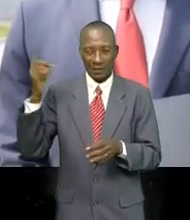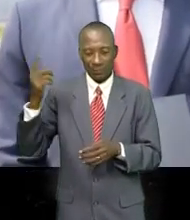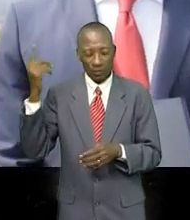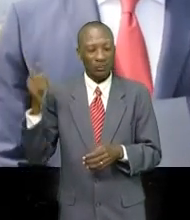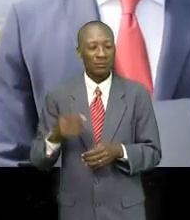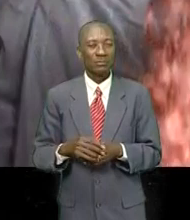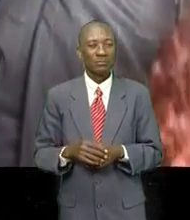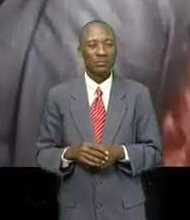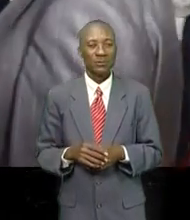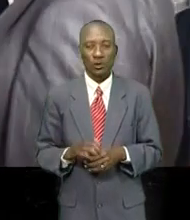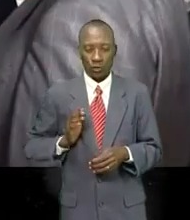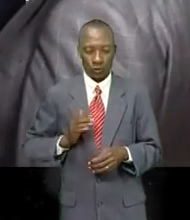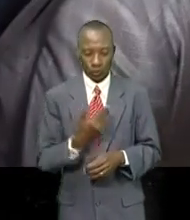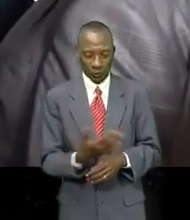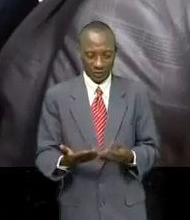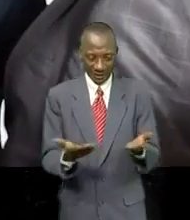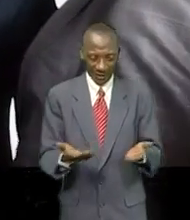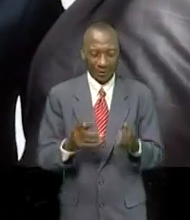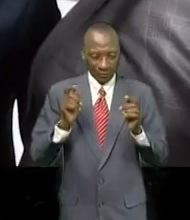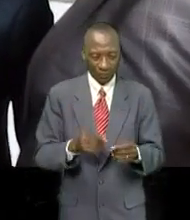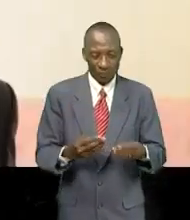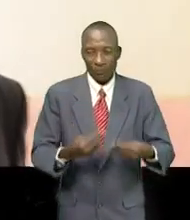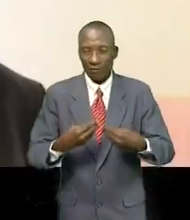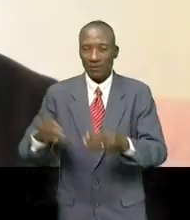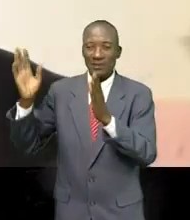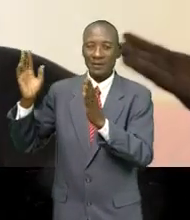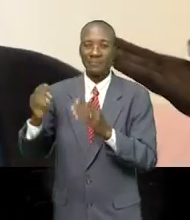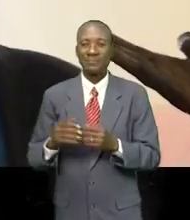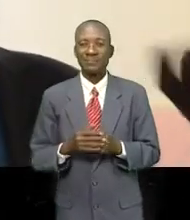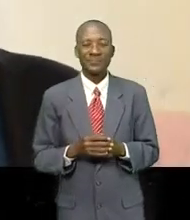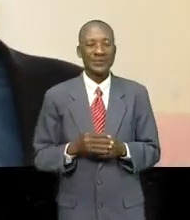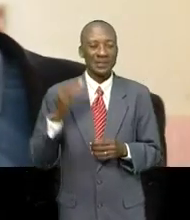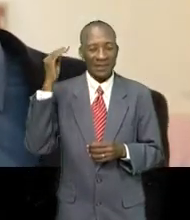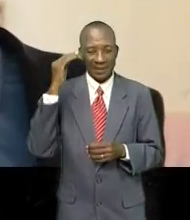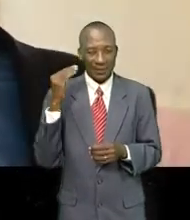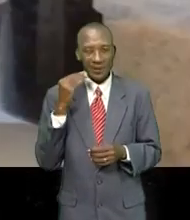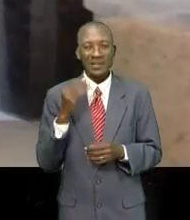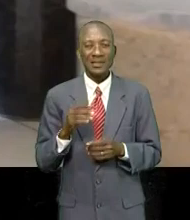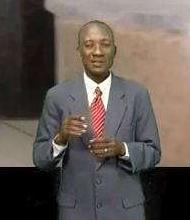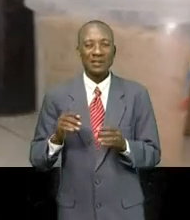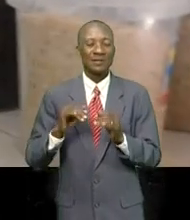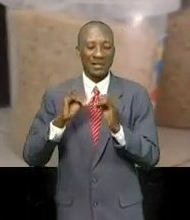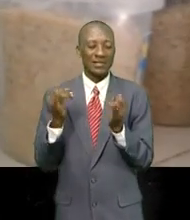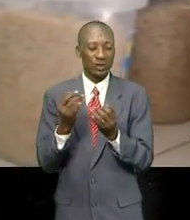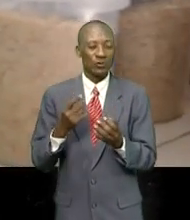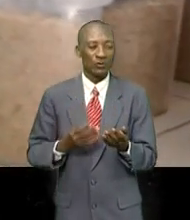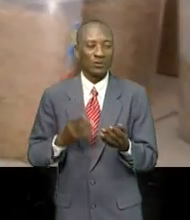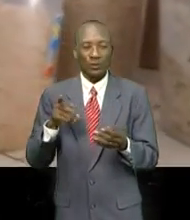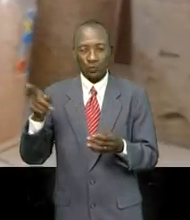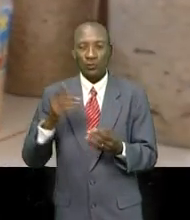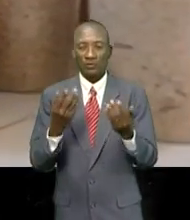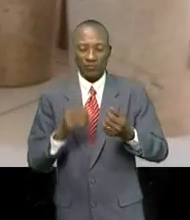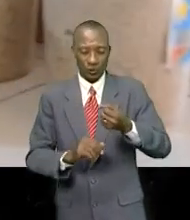américain et européen. Le ministre de l'Industrie, Julien Paluku Kaungia, qui est la tutelle du Fonds de promotion de l'industrie, croit pouvoir soutenir